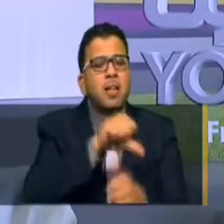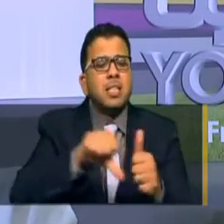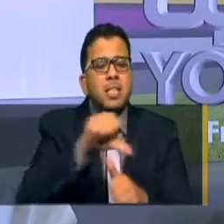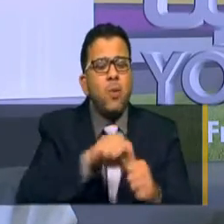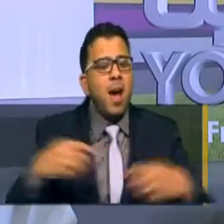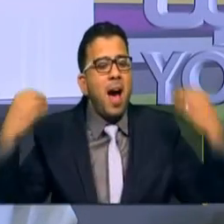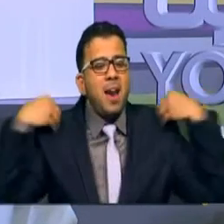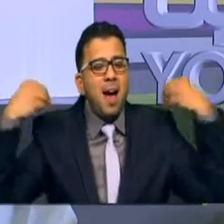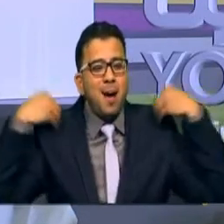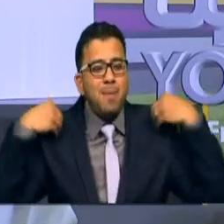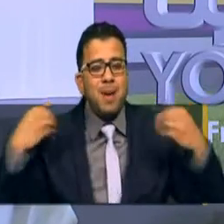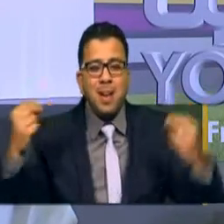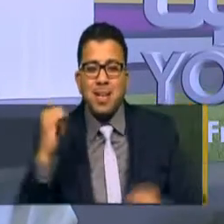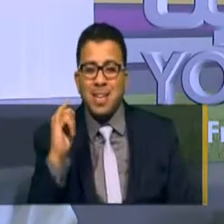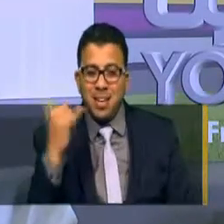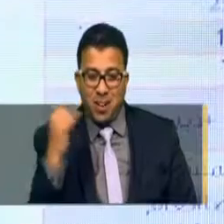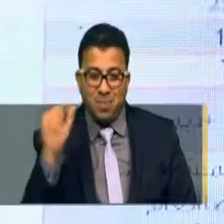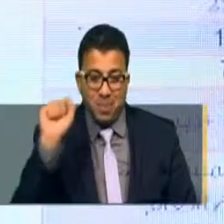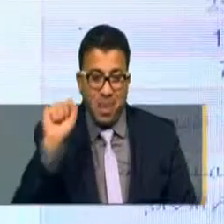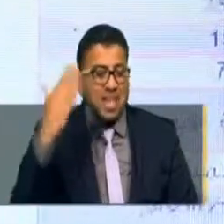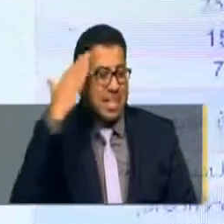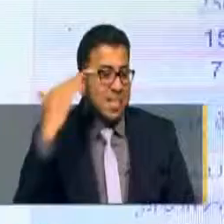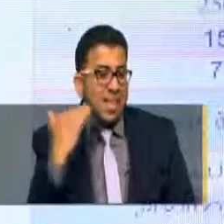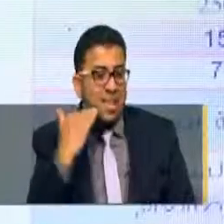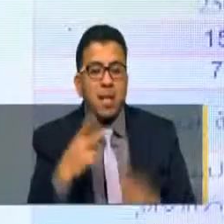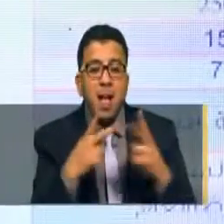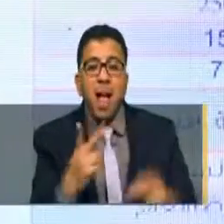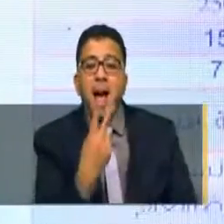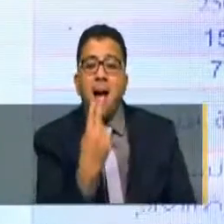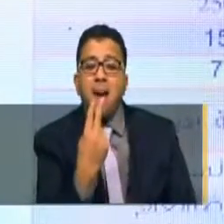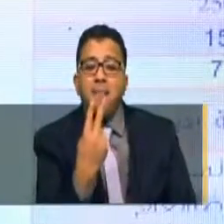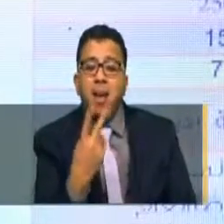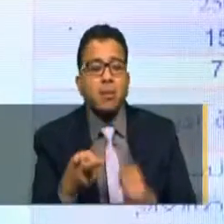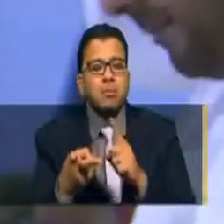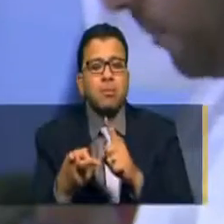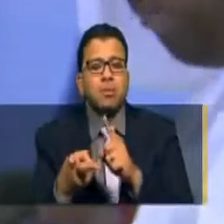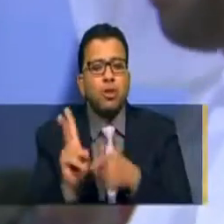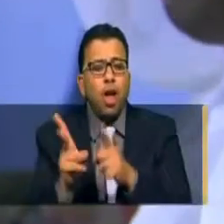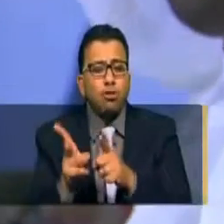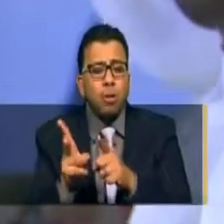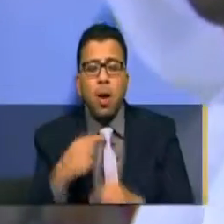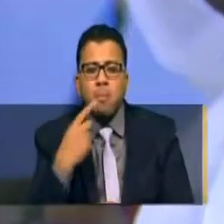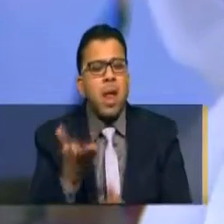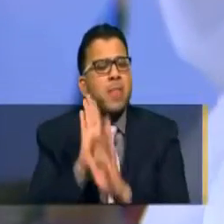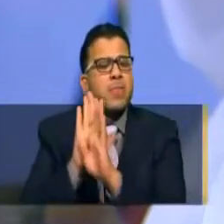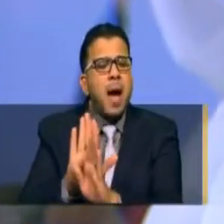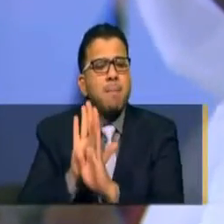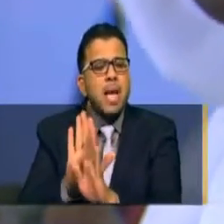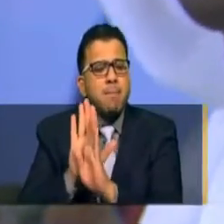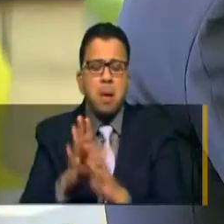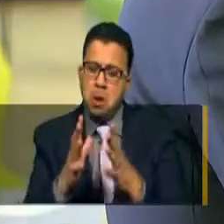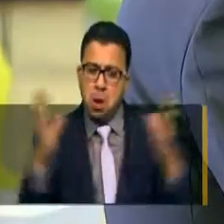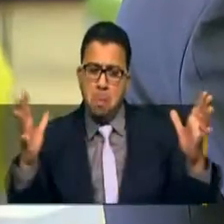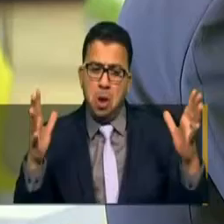الألعاب للأندية العربية للسيدات منذ انطلاقها عام 2012 تحظى بدعم كبير في